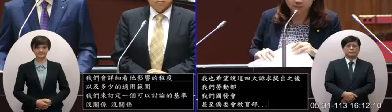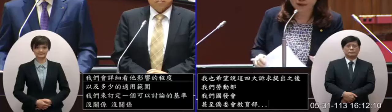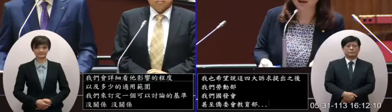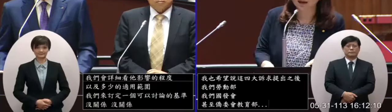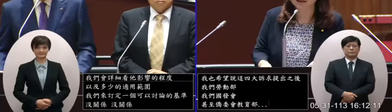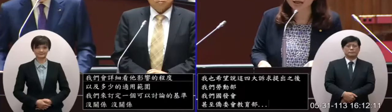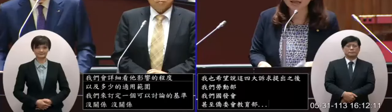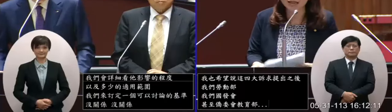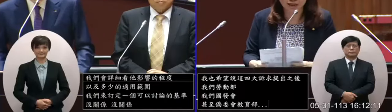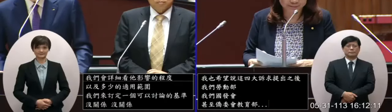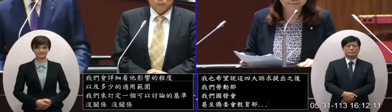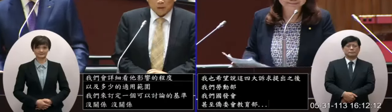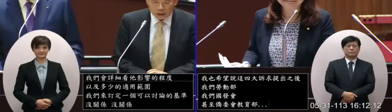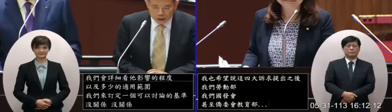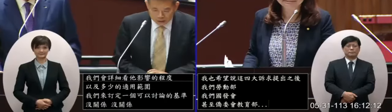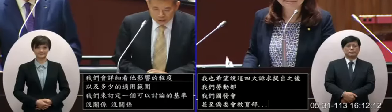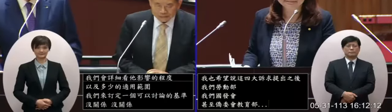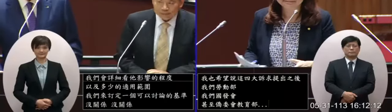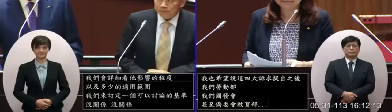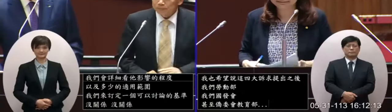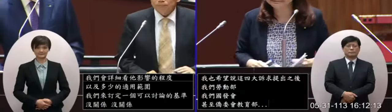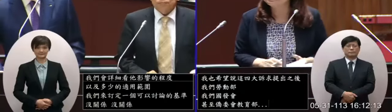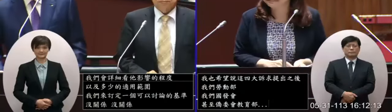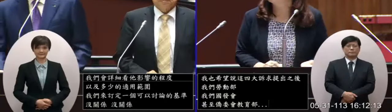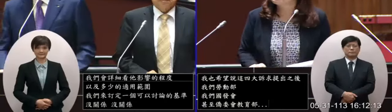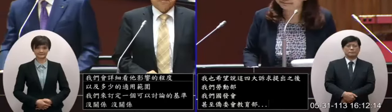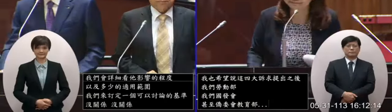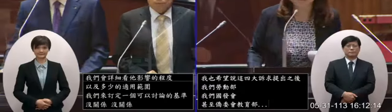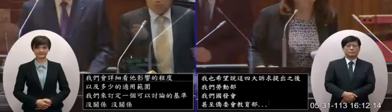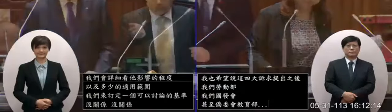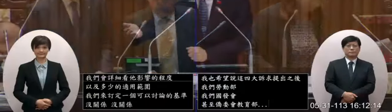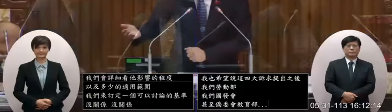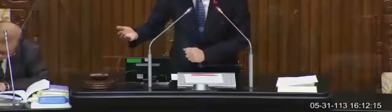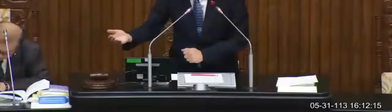研议。好，以上，谢谢。 谢谢罗美玲委员的咨询，也谢谢卓院长的。